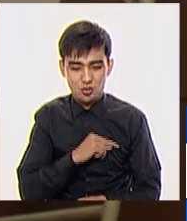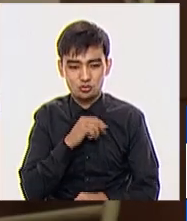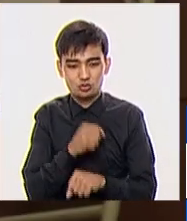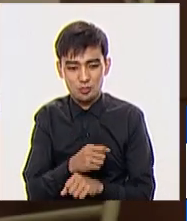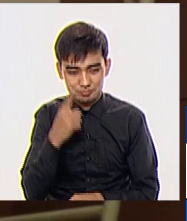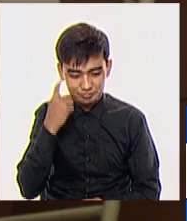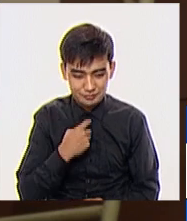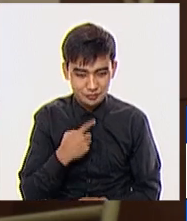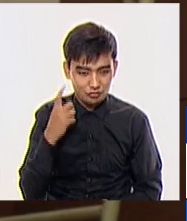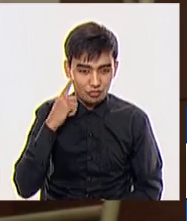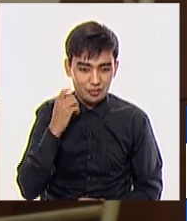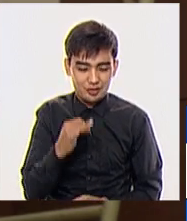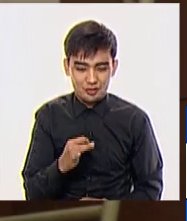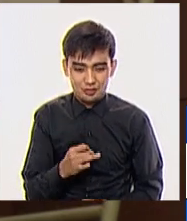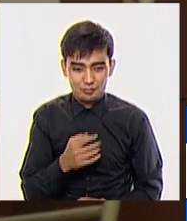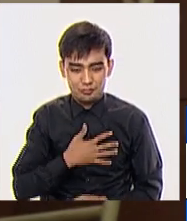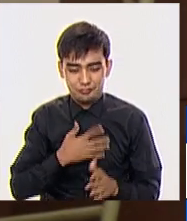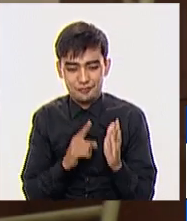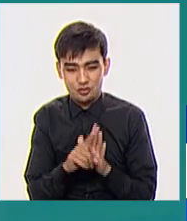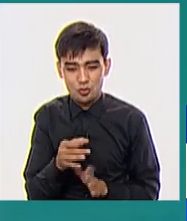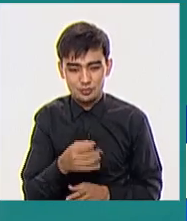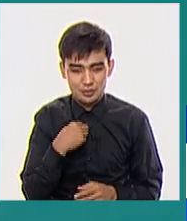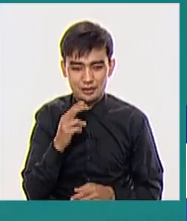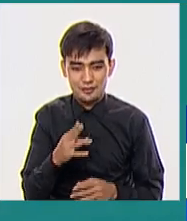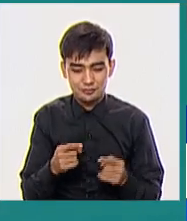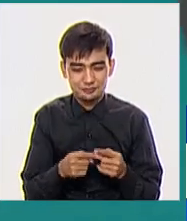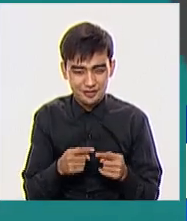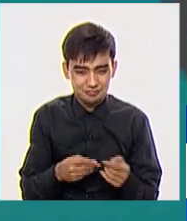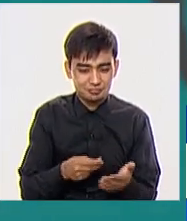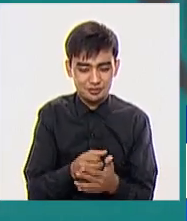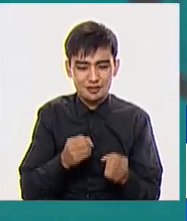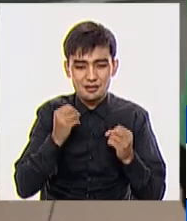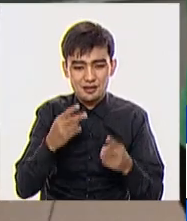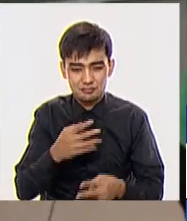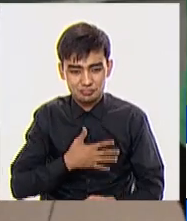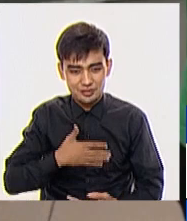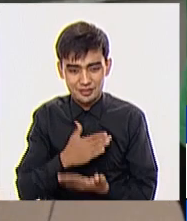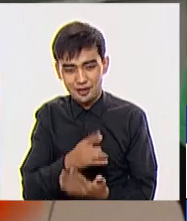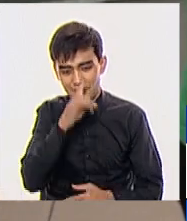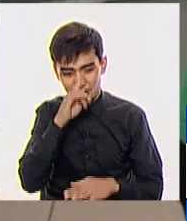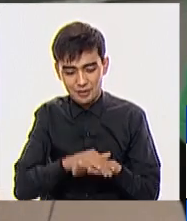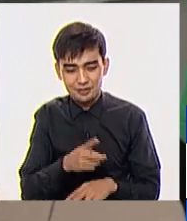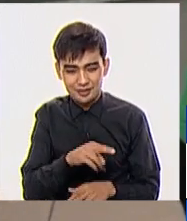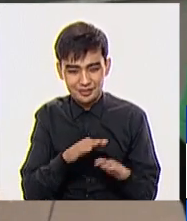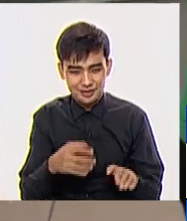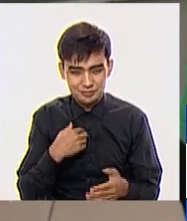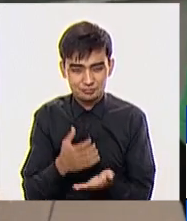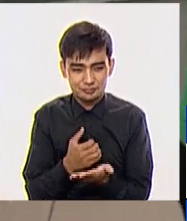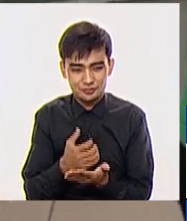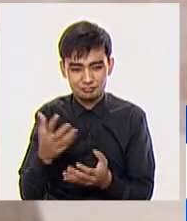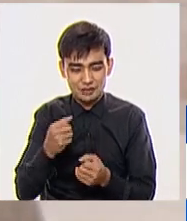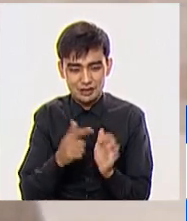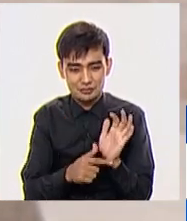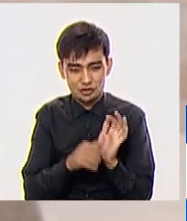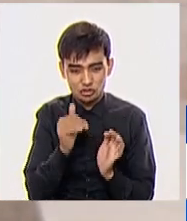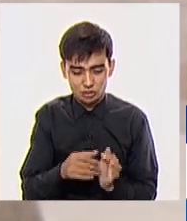тоқтатамыз дегенді естіп есеңгіреп қалған, ол осы айдың пәтер ақысын қалай төлеймін деп уайымдап отыр. Үкіметтен балалар үшін ай сайын алатын 70 мың